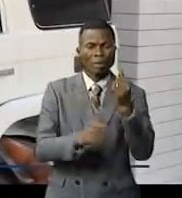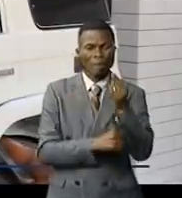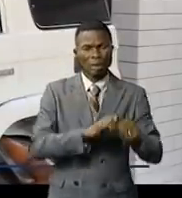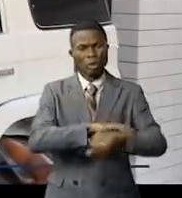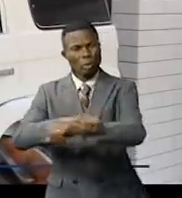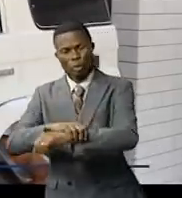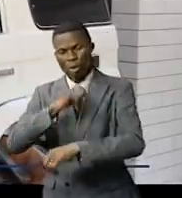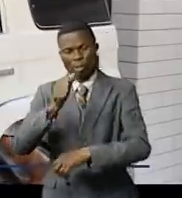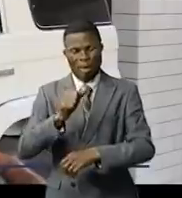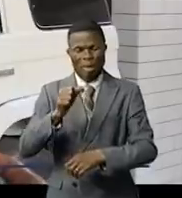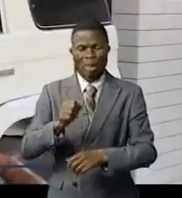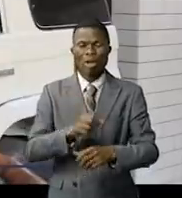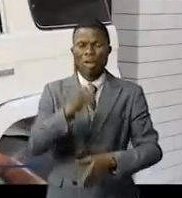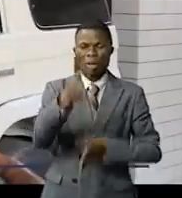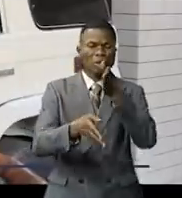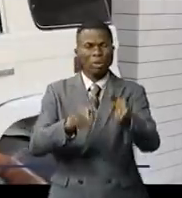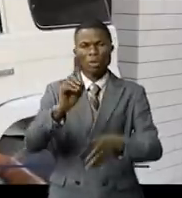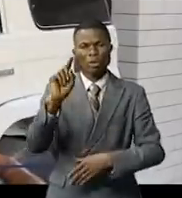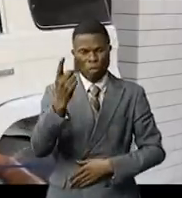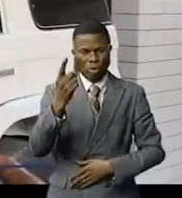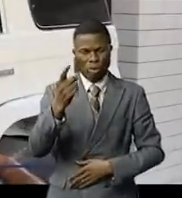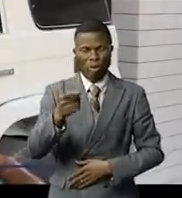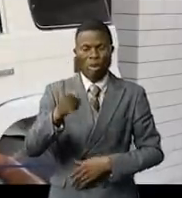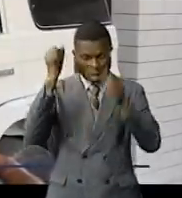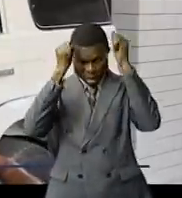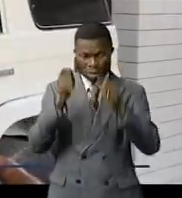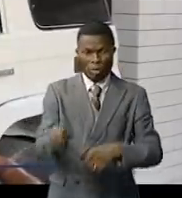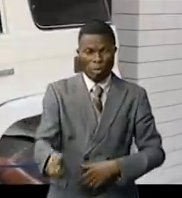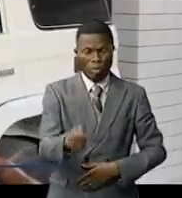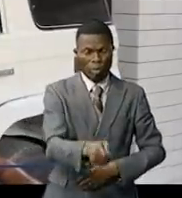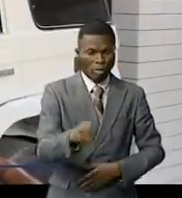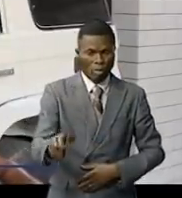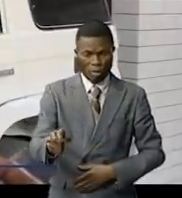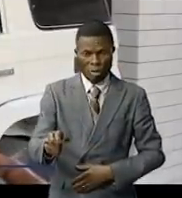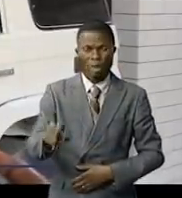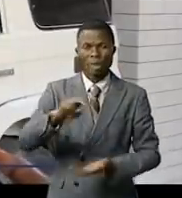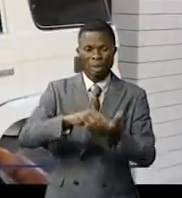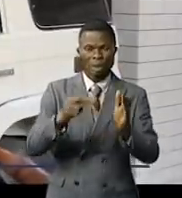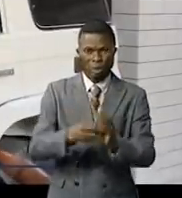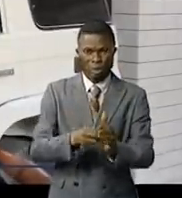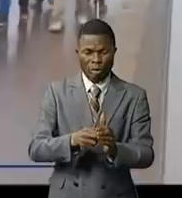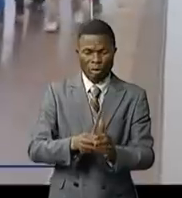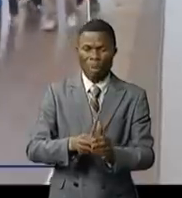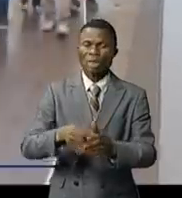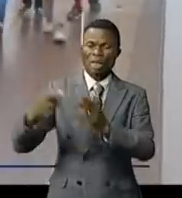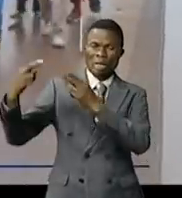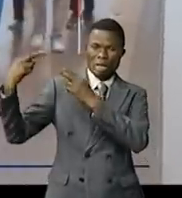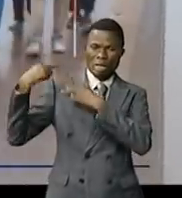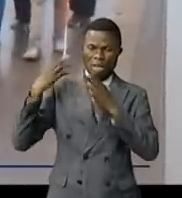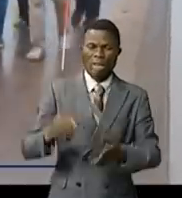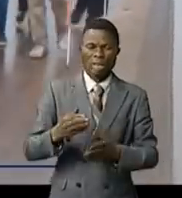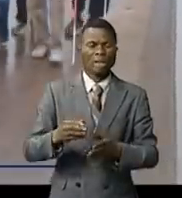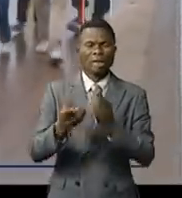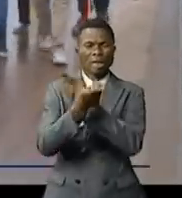il peut se déplacer et cette canne-là signifie l'autonomie. À l'occasion de la